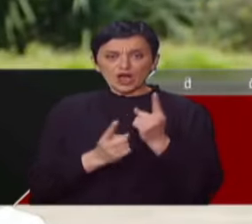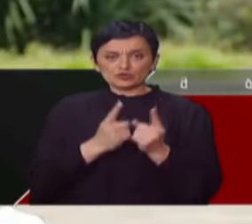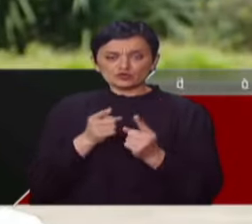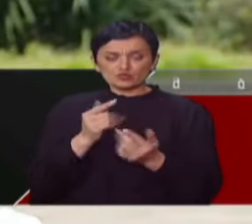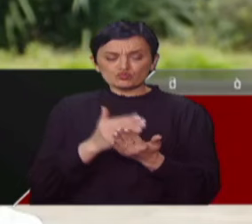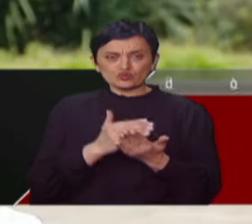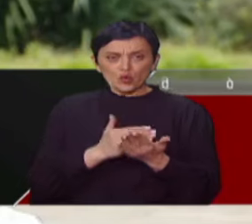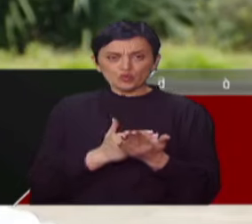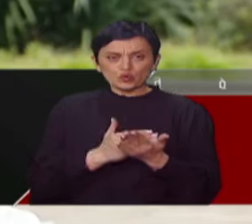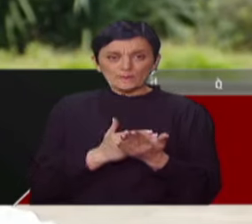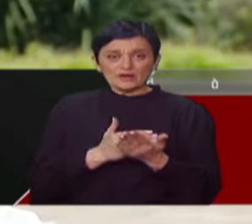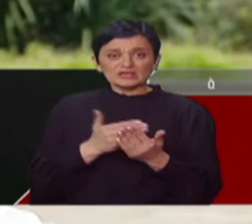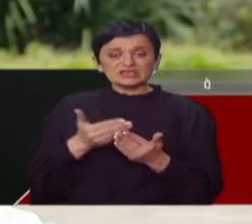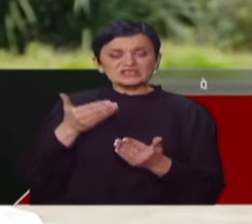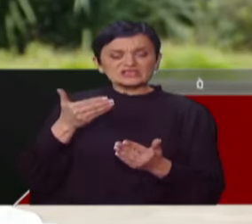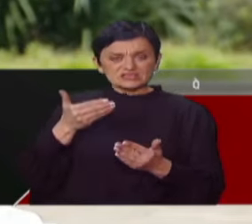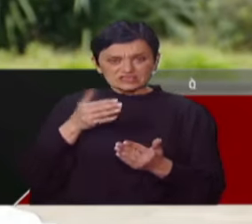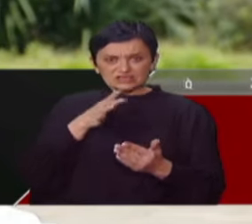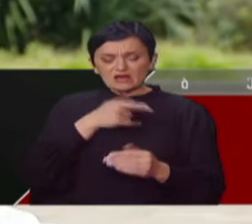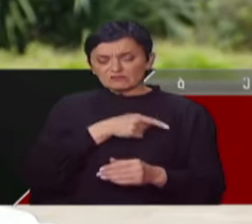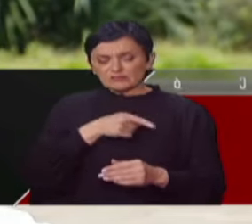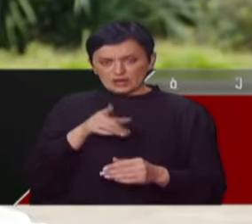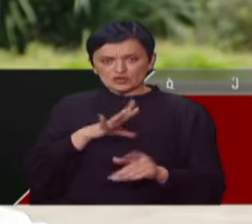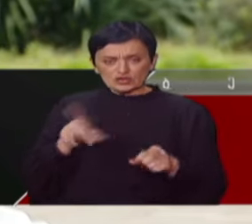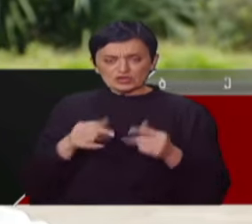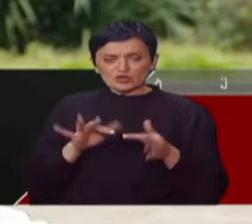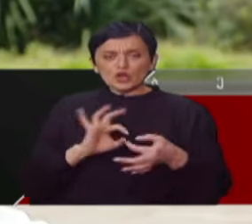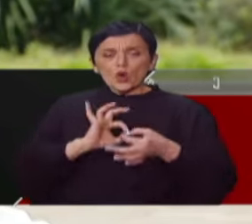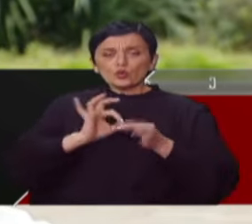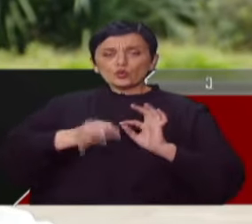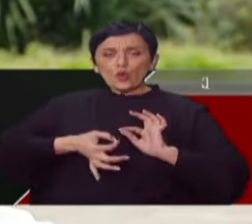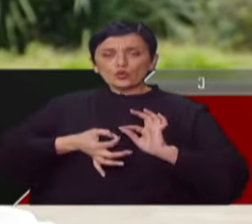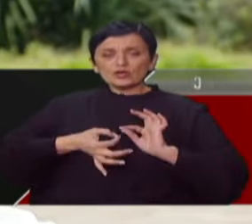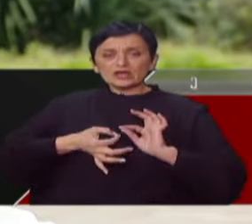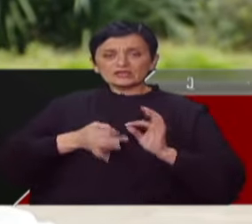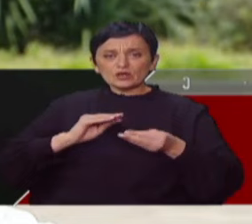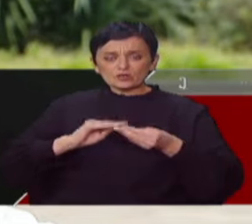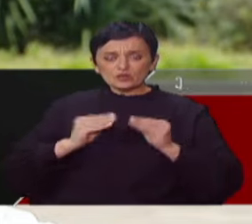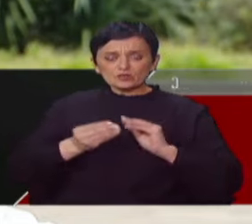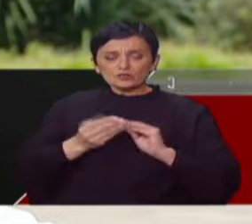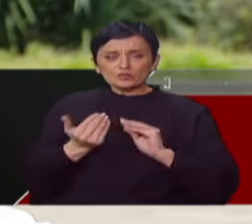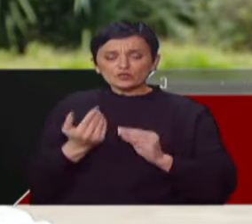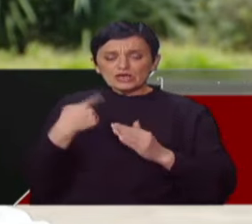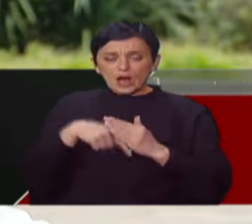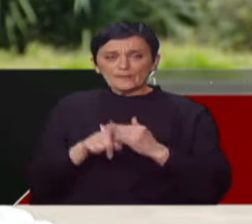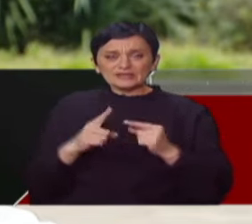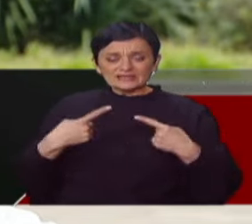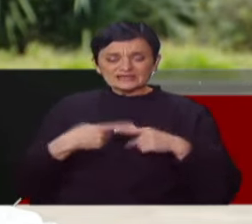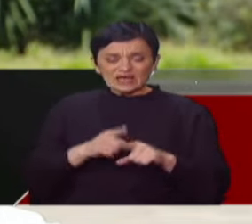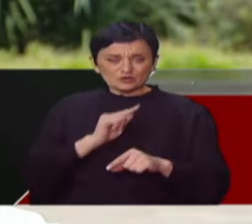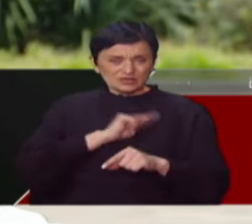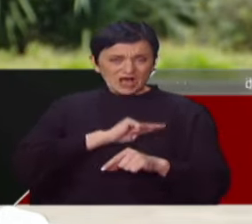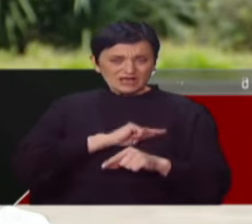și în perioada și țara Ertis Gaui Horcelebia, este Aris concretul, Gamuțoebi, Gamu Dinare, este tehnicuri